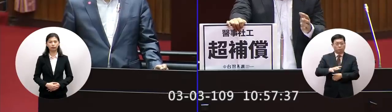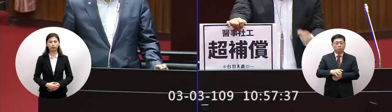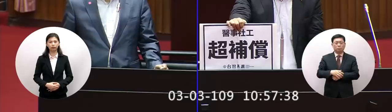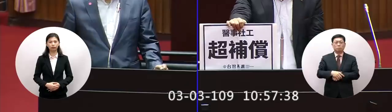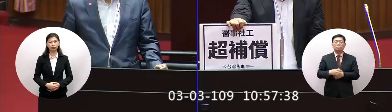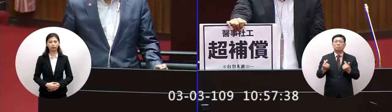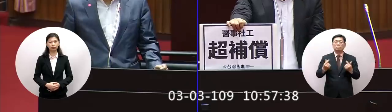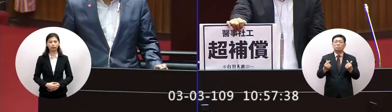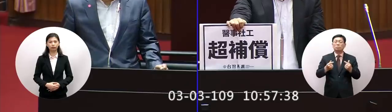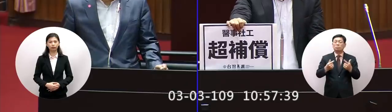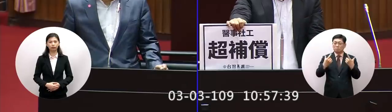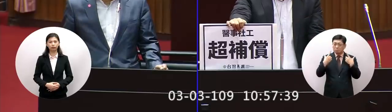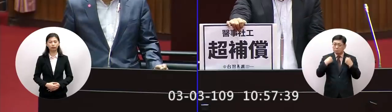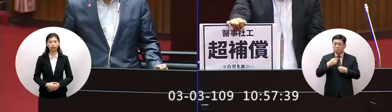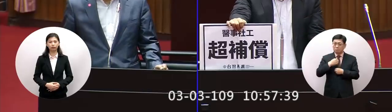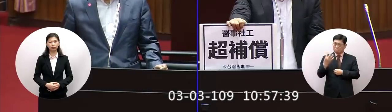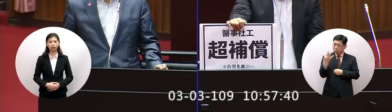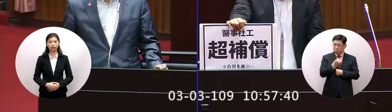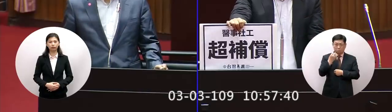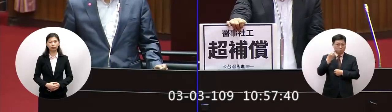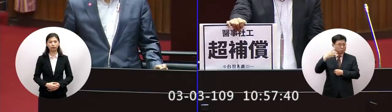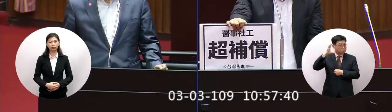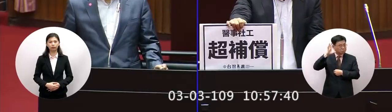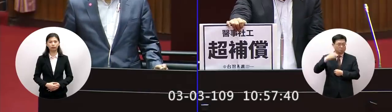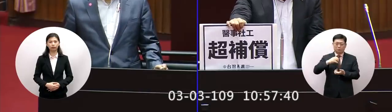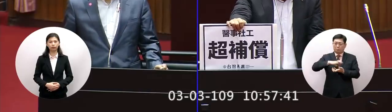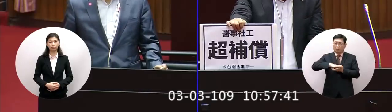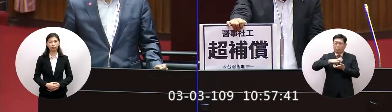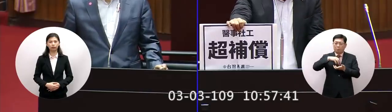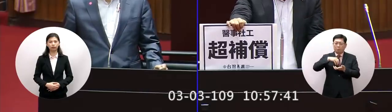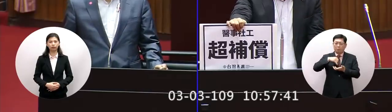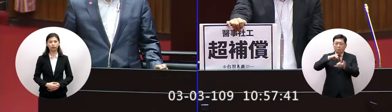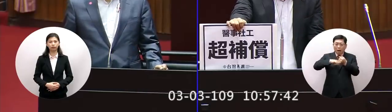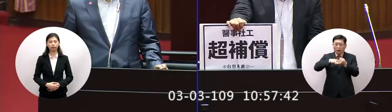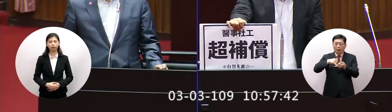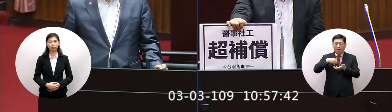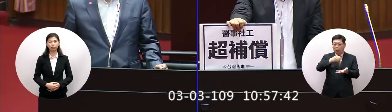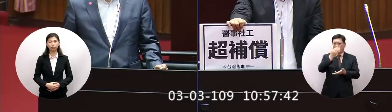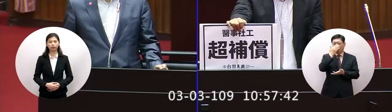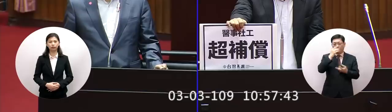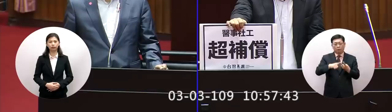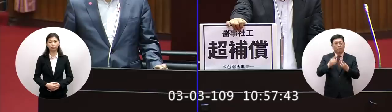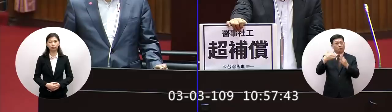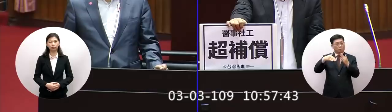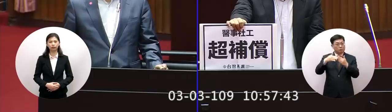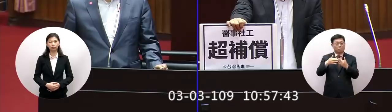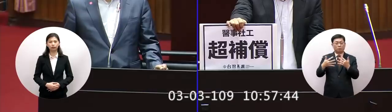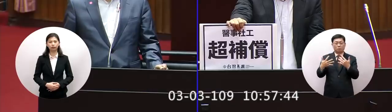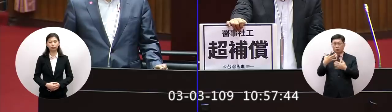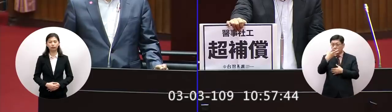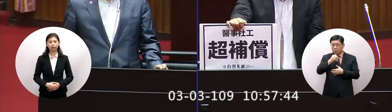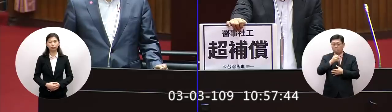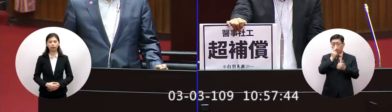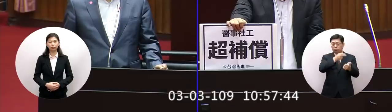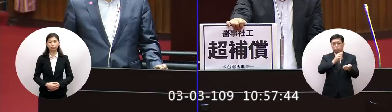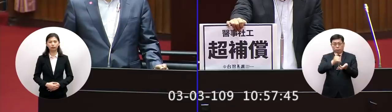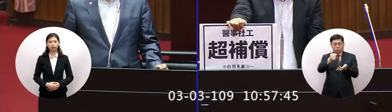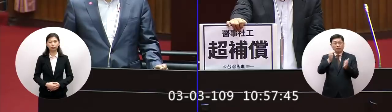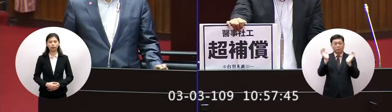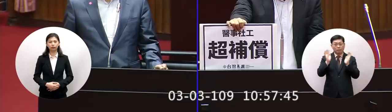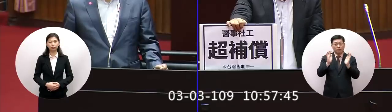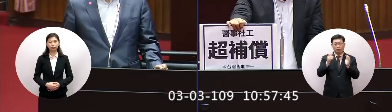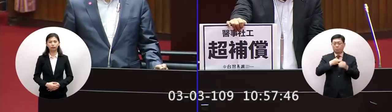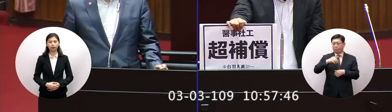着。最近已经有几项新闻，吼，病毒唔敢送你去病院，吼，也是讲这个学校的同学要求讲医师的囡